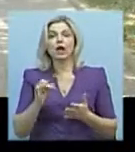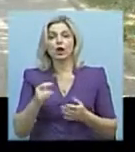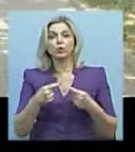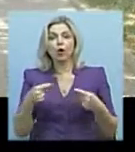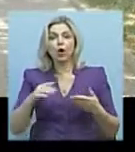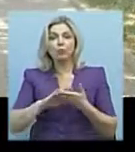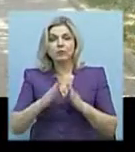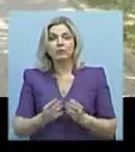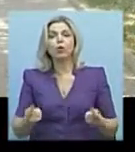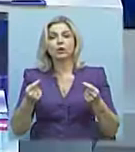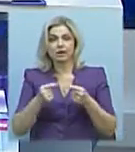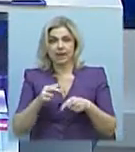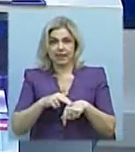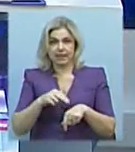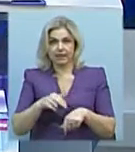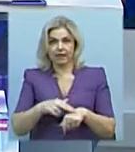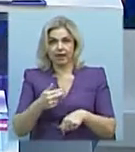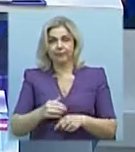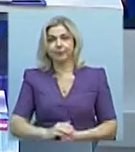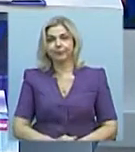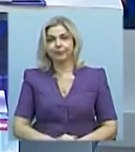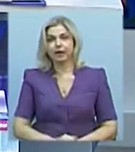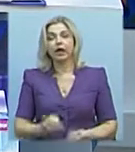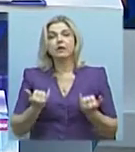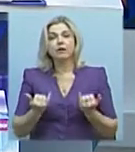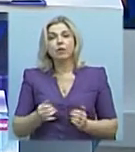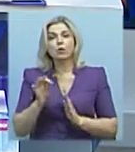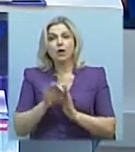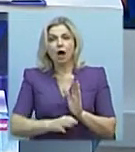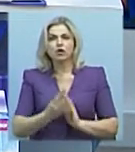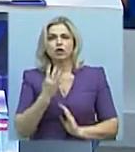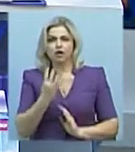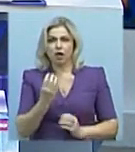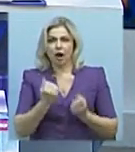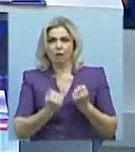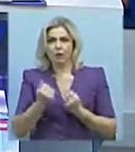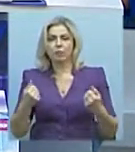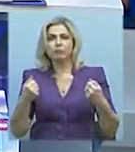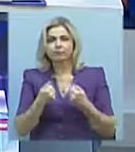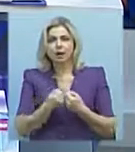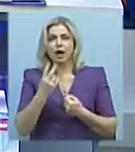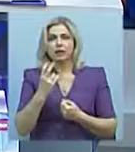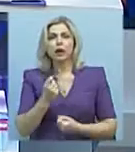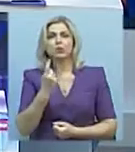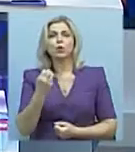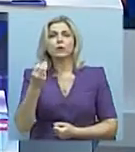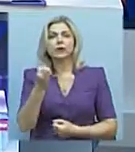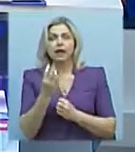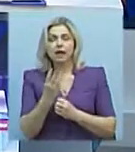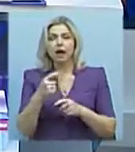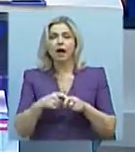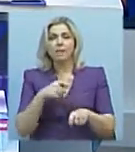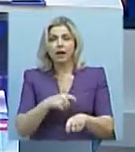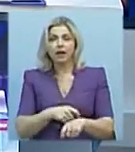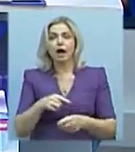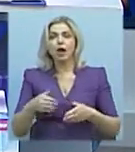трагедії встановлює слідство. І сьогодні одразу 4 автомобілі зіткнулись на 113-му кілометрі